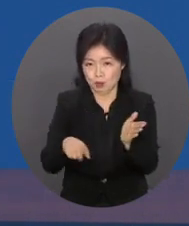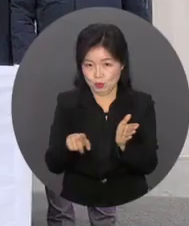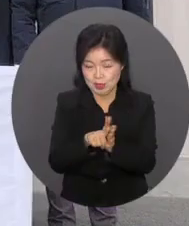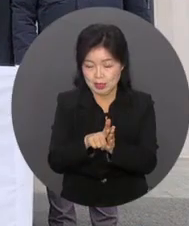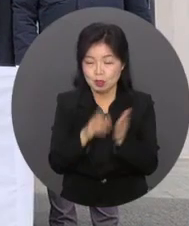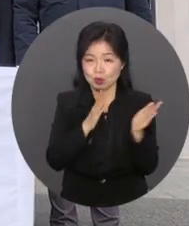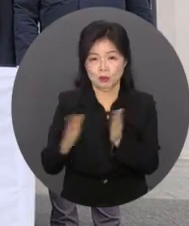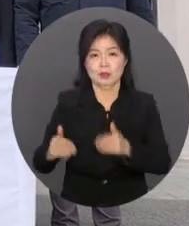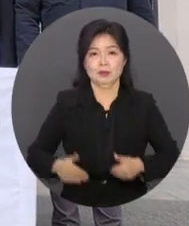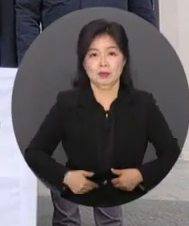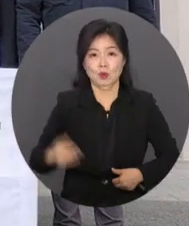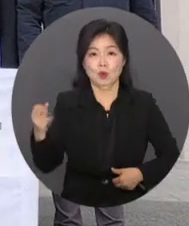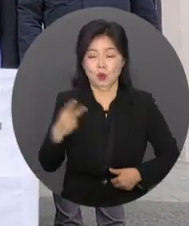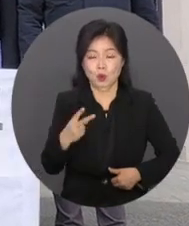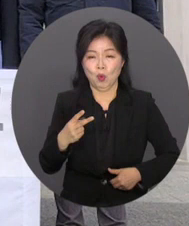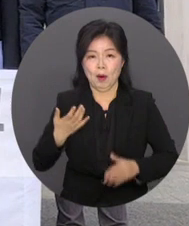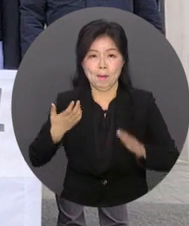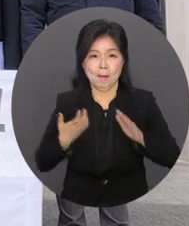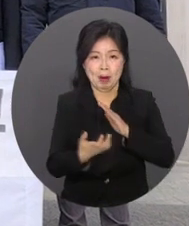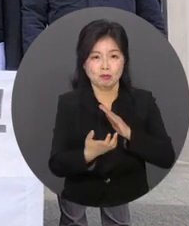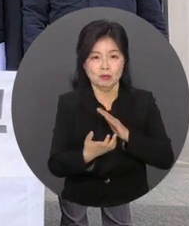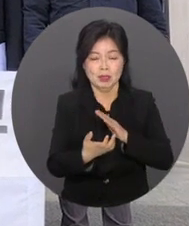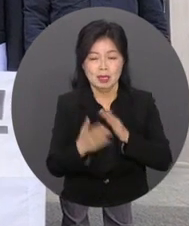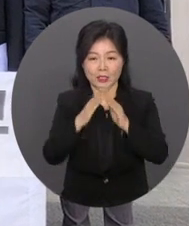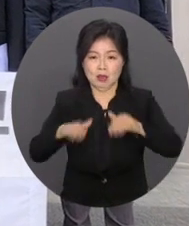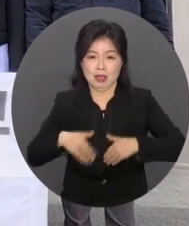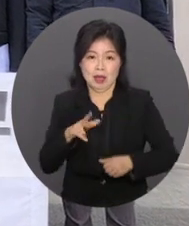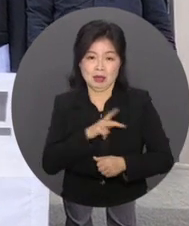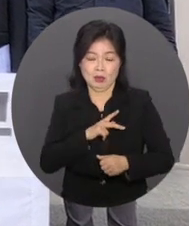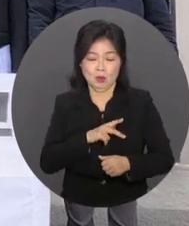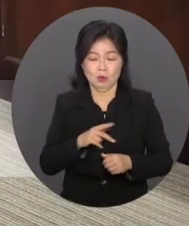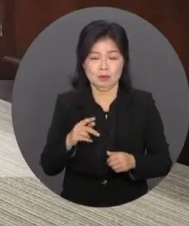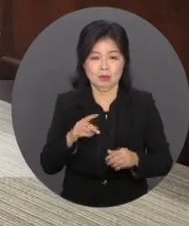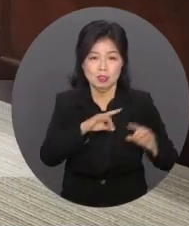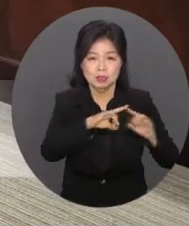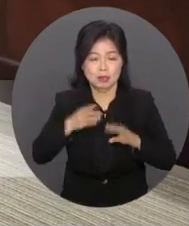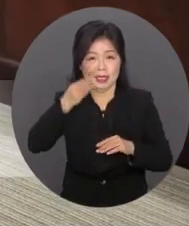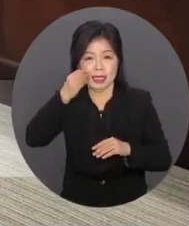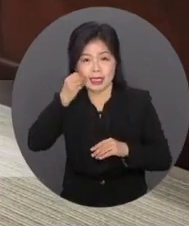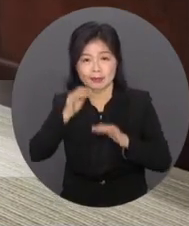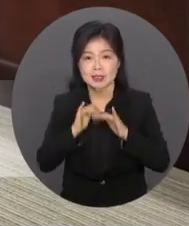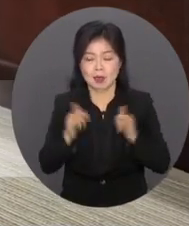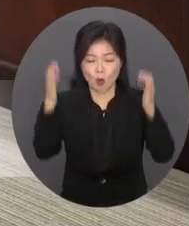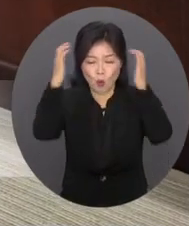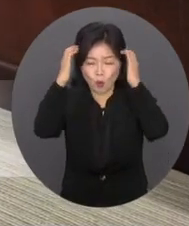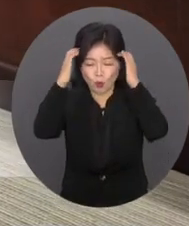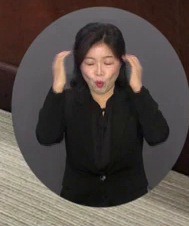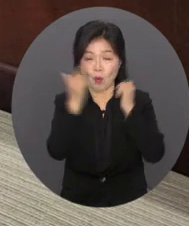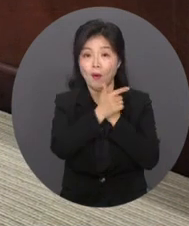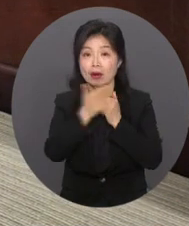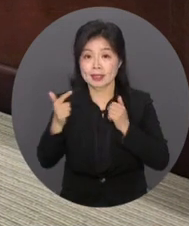당부했고 한전을 항의 방문한 전남도 의회도 기름값 전기세 인력난이라는 삼중고를 겪는